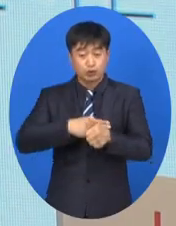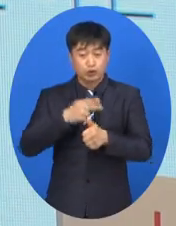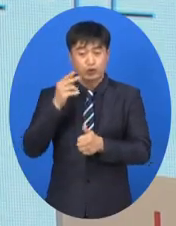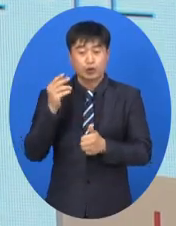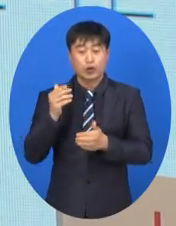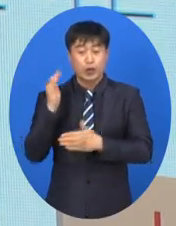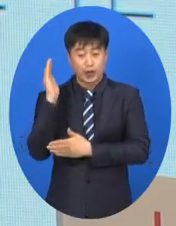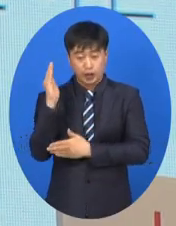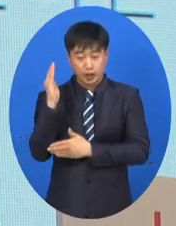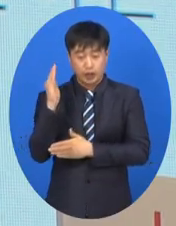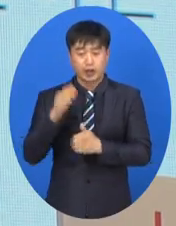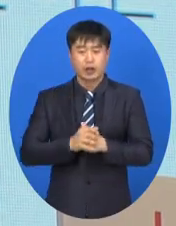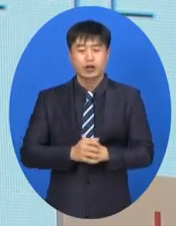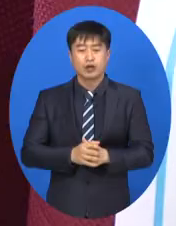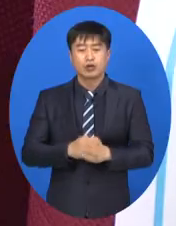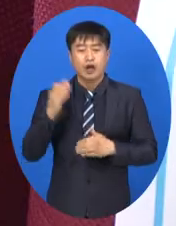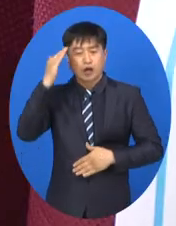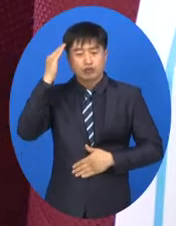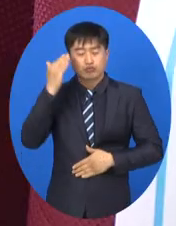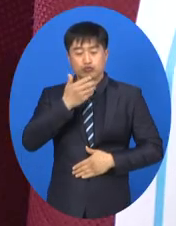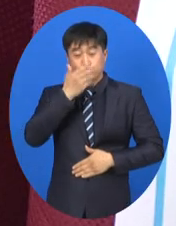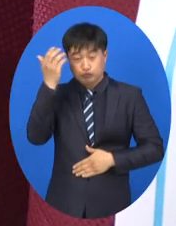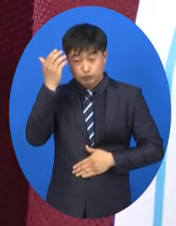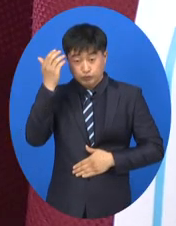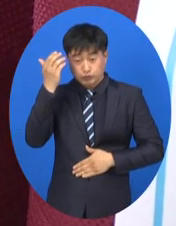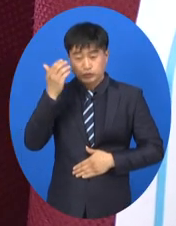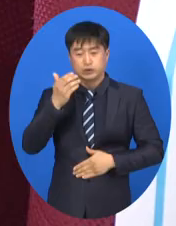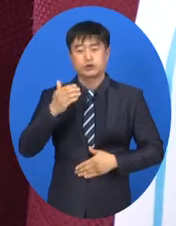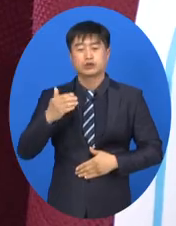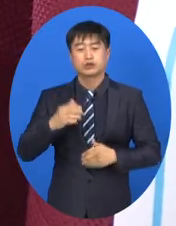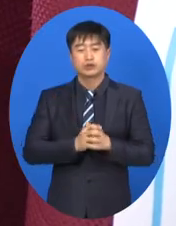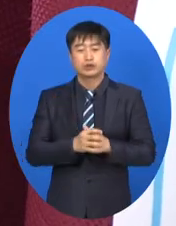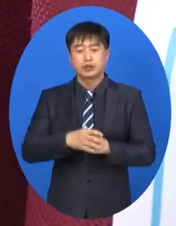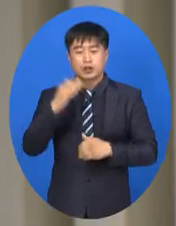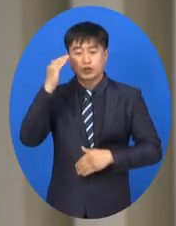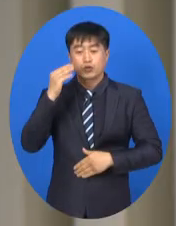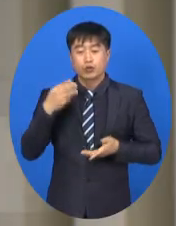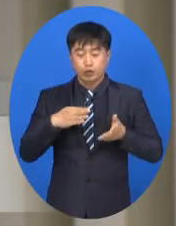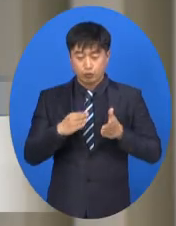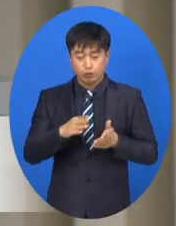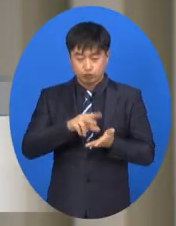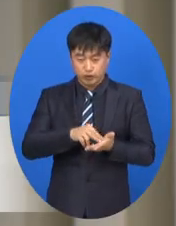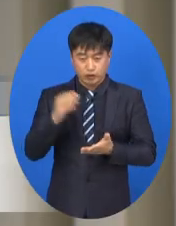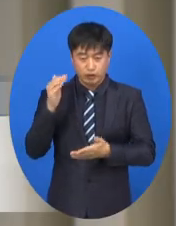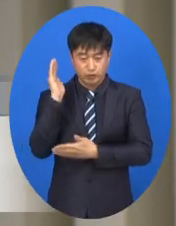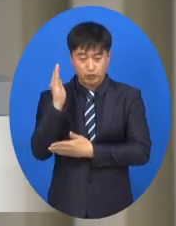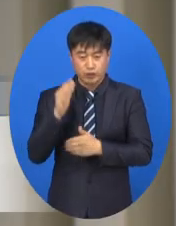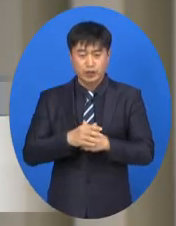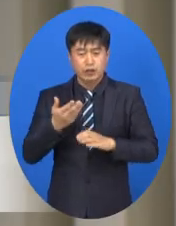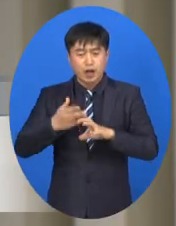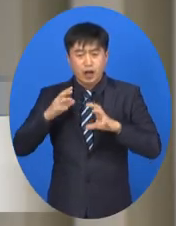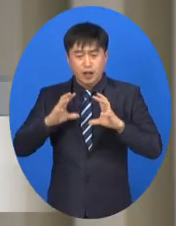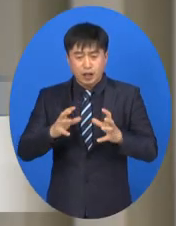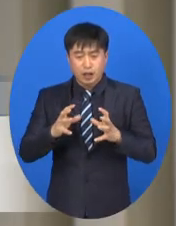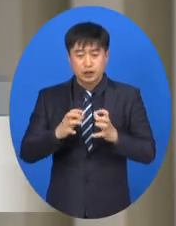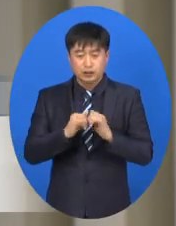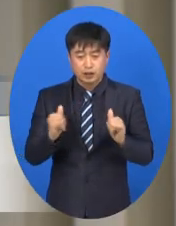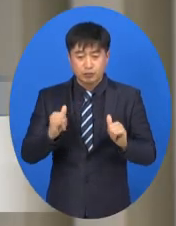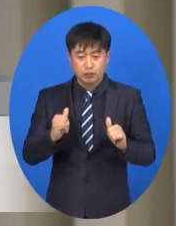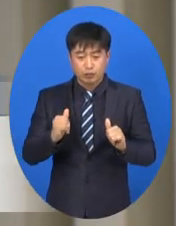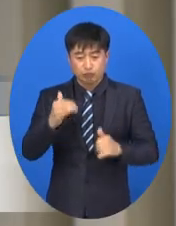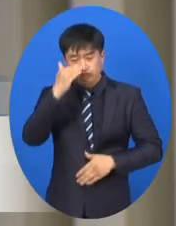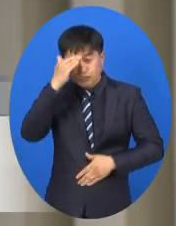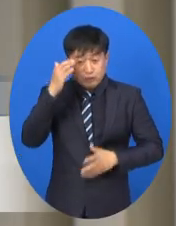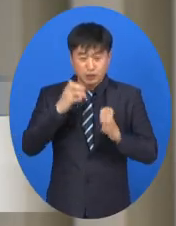우리가 꿈꾸는 경기도를 주제로 하는 경기 두드림 강연을 진행했습니다. 외국인 주민도 국경군, 그러니까 스펙테이터가